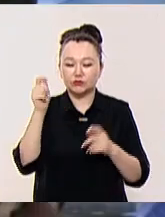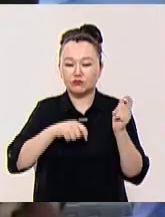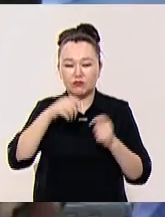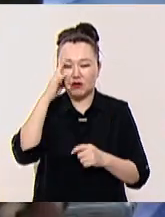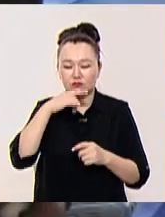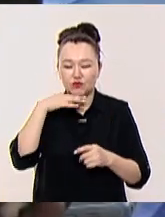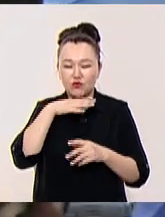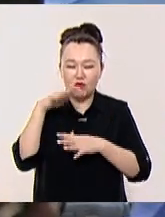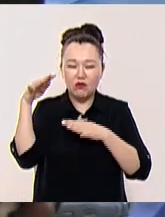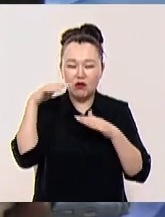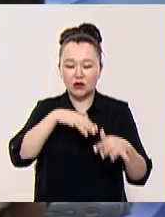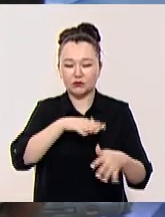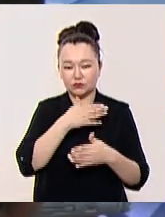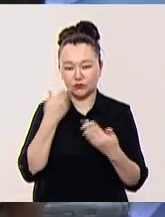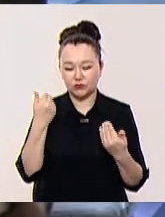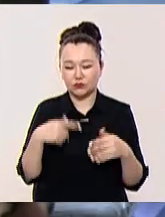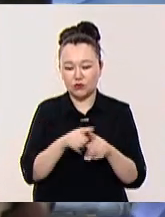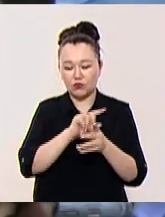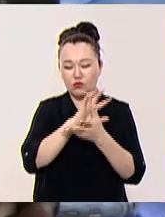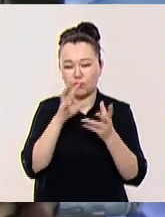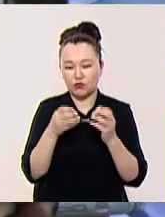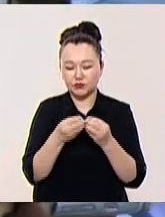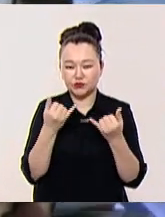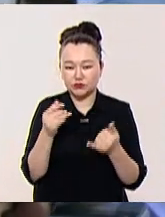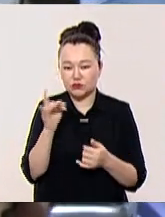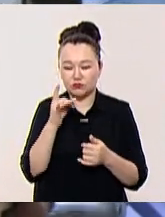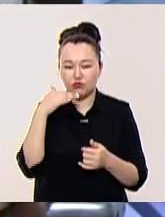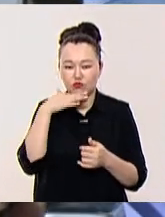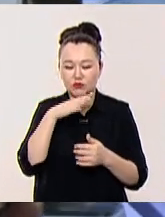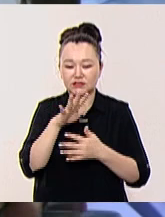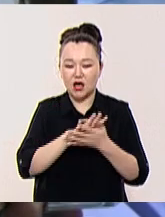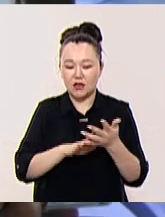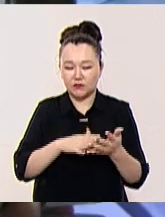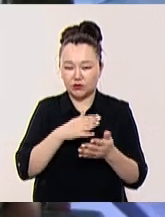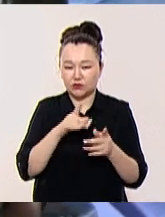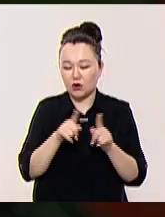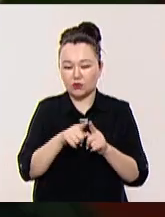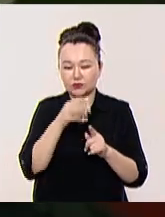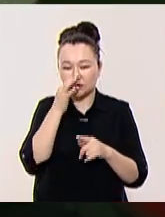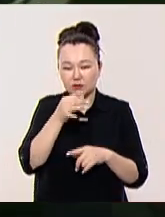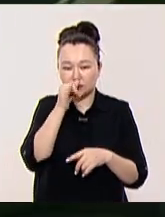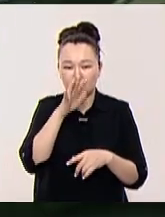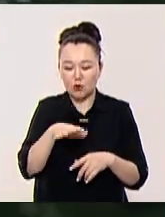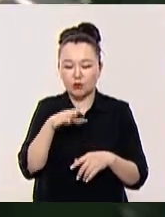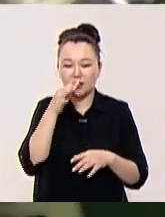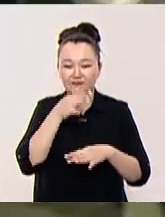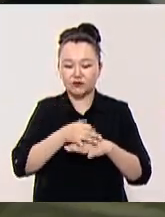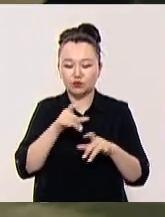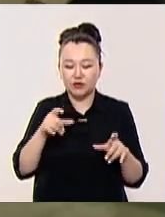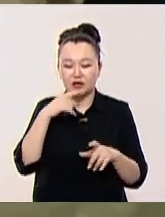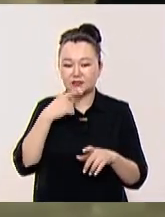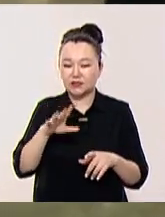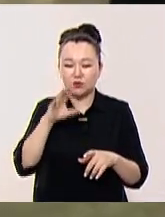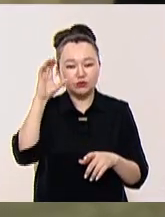отыр. Әзірше ондай жалпы көлемді өтініштер түсіп жатыр дей алмаймын. Жауаптылар елімізге Ресейден